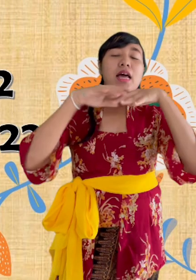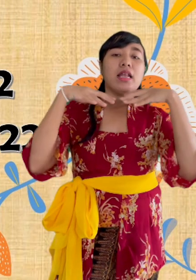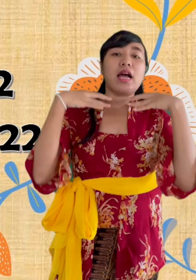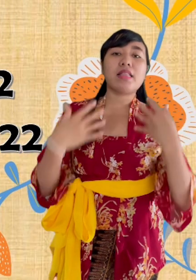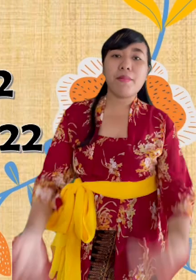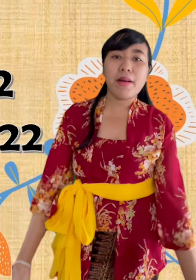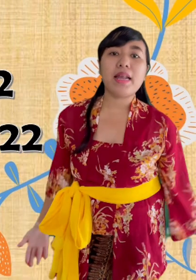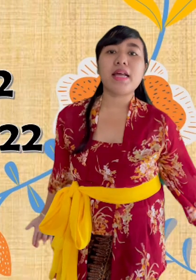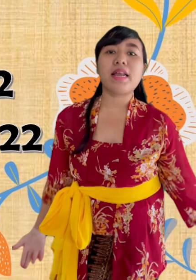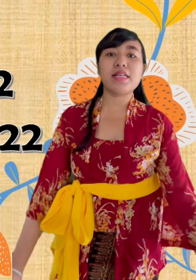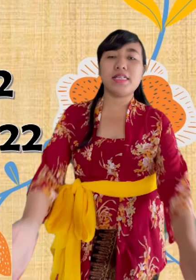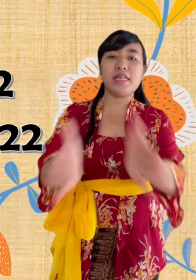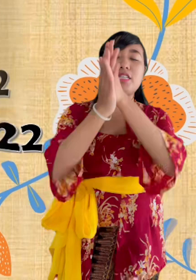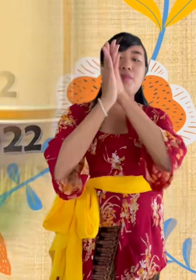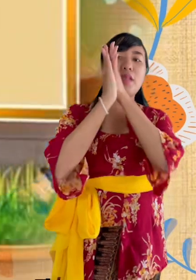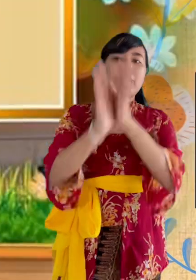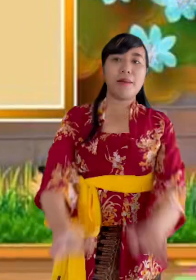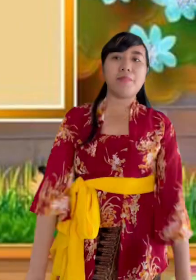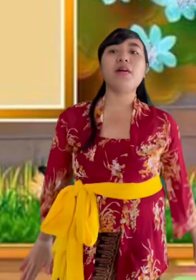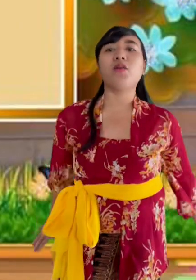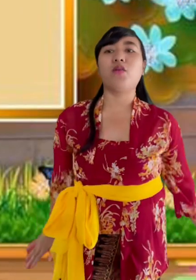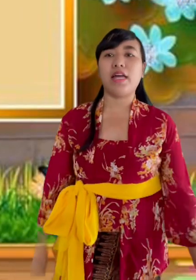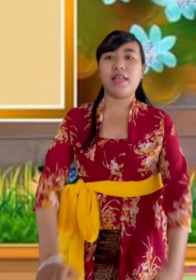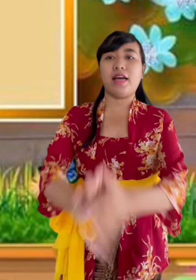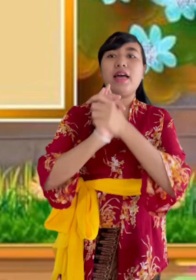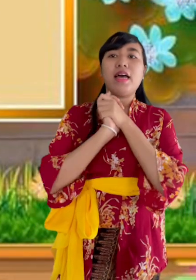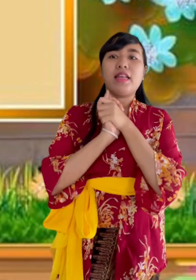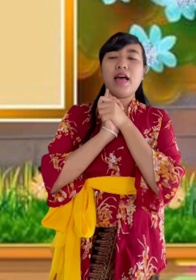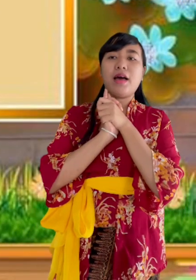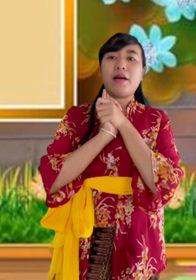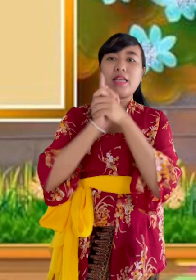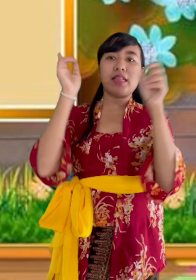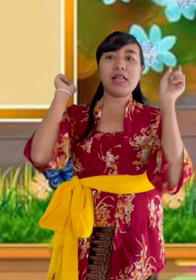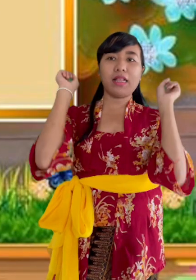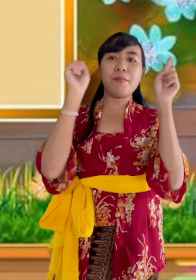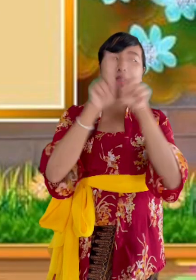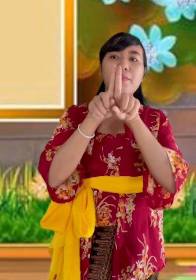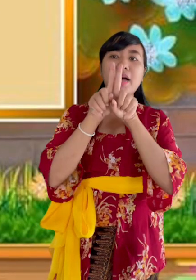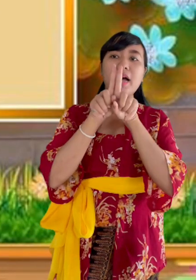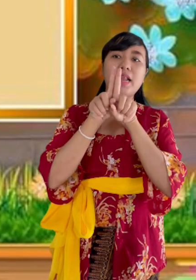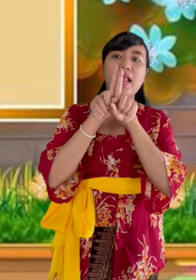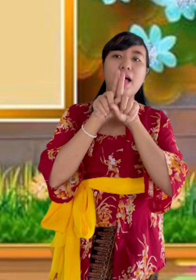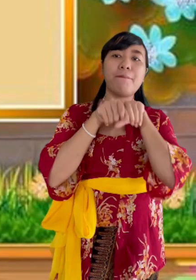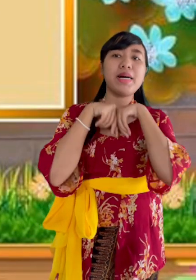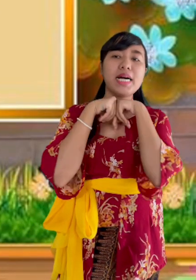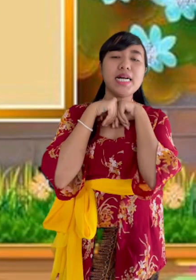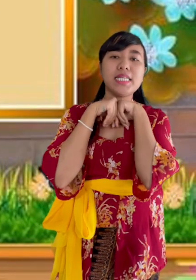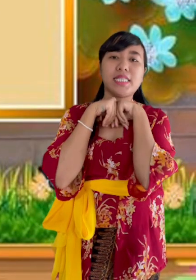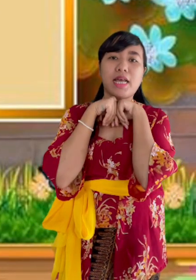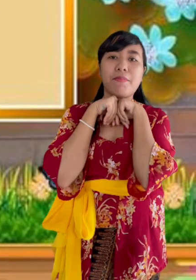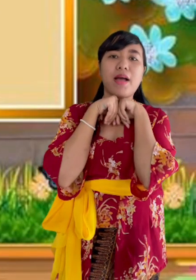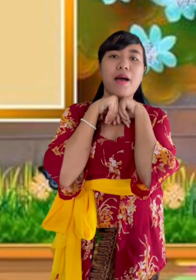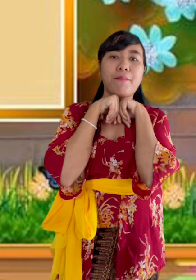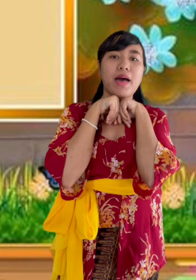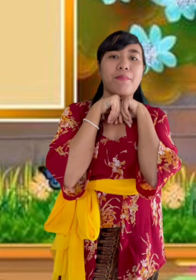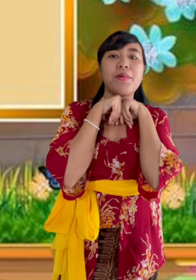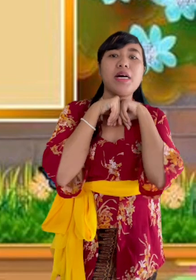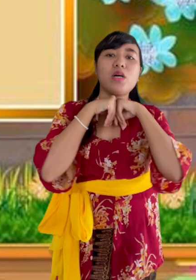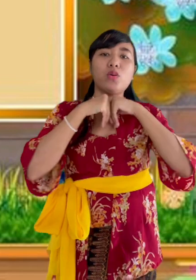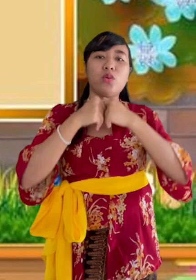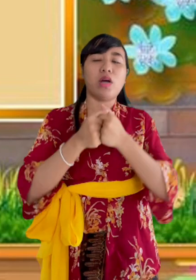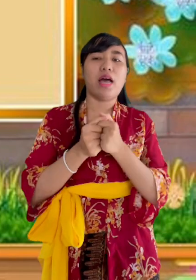kegiatan dengan tema rekreasi, subtemanya pegunungan ya. Nah, kegiatan kita yang pertama adalah mengecap